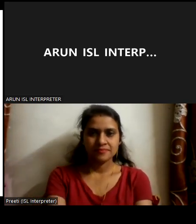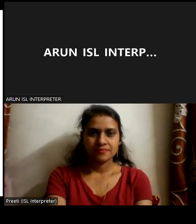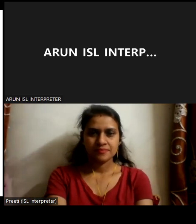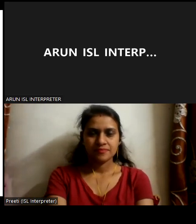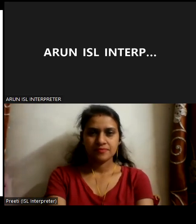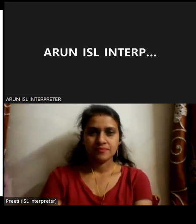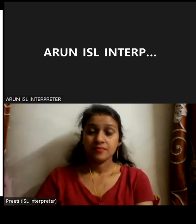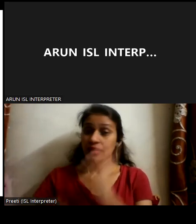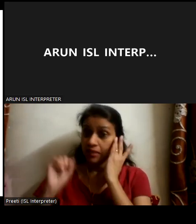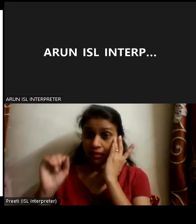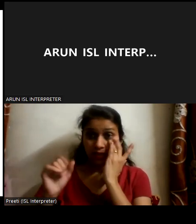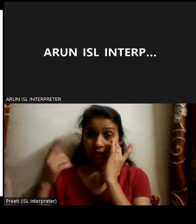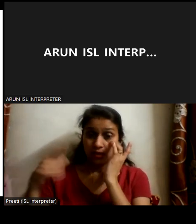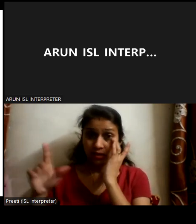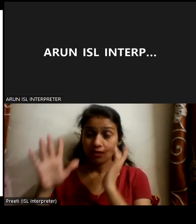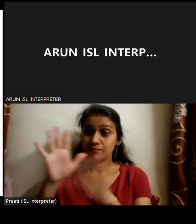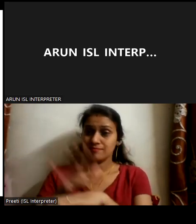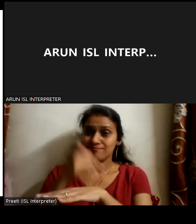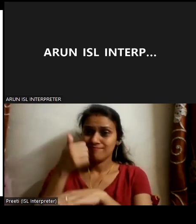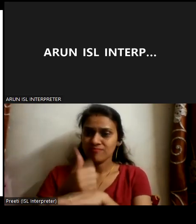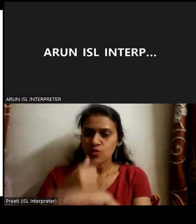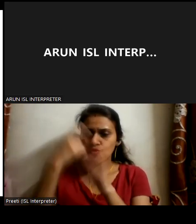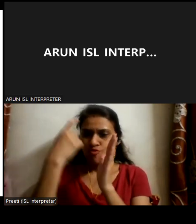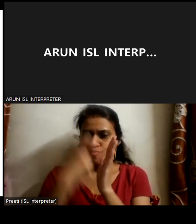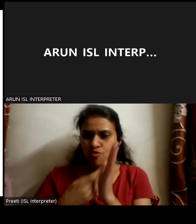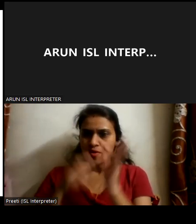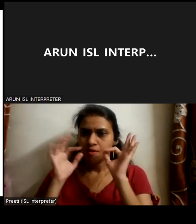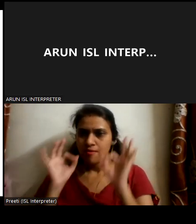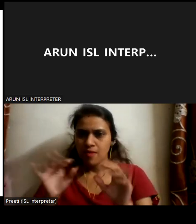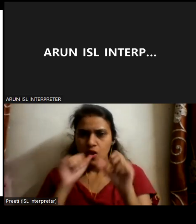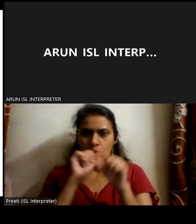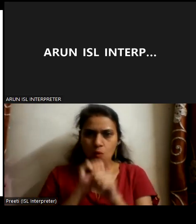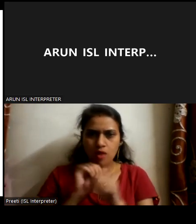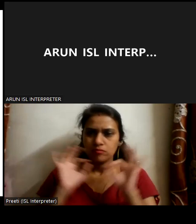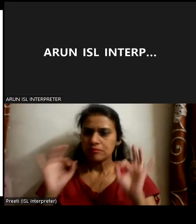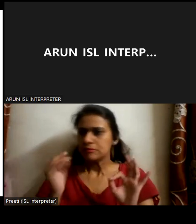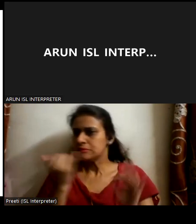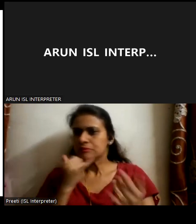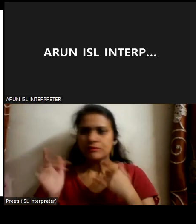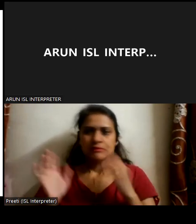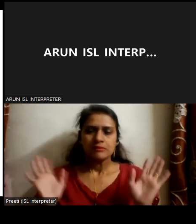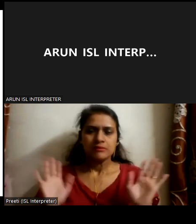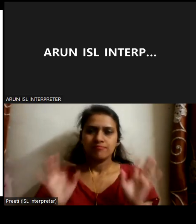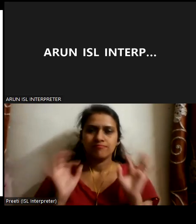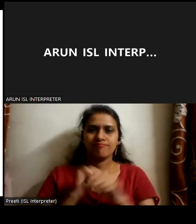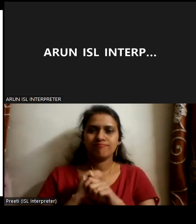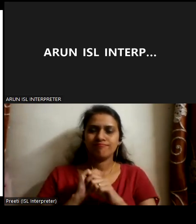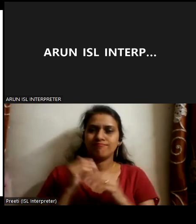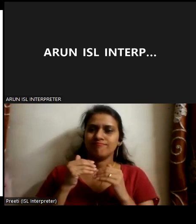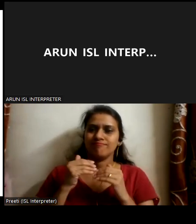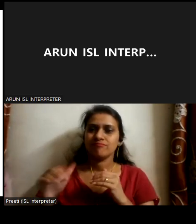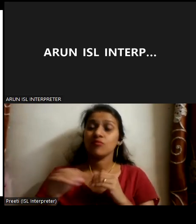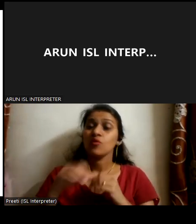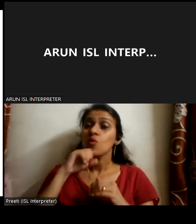right mechanisms and right working environment, and they ensure that the children of